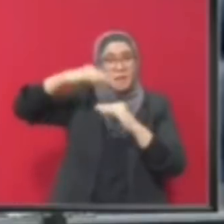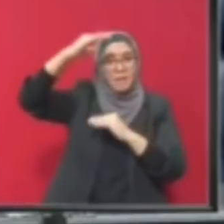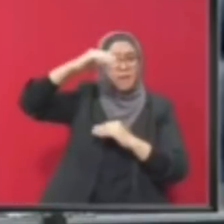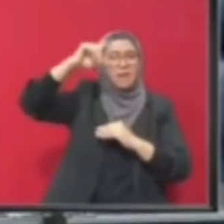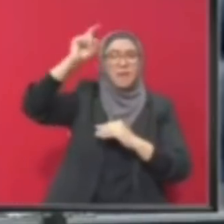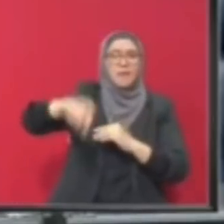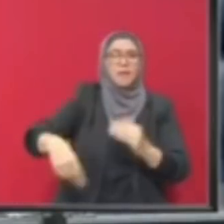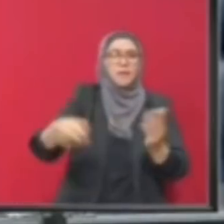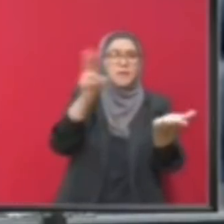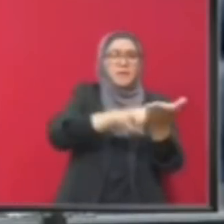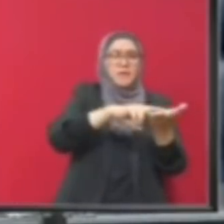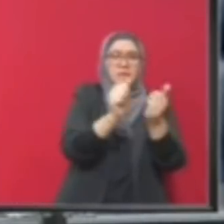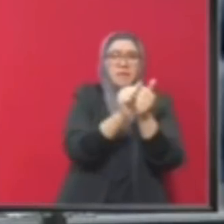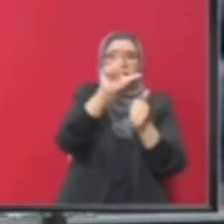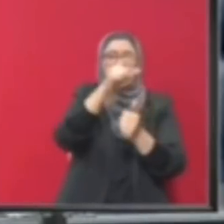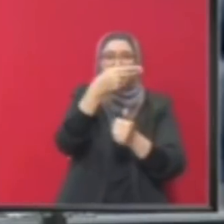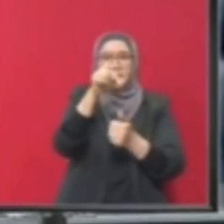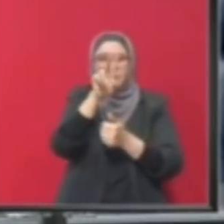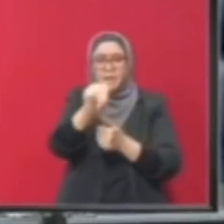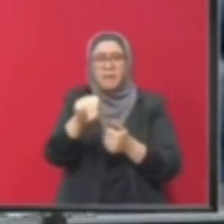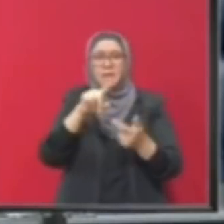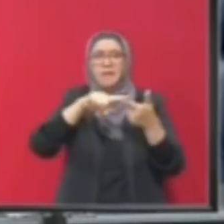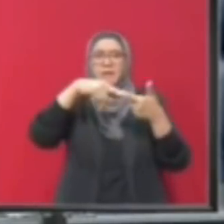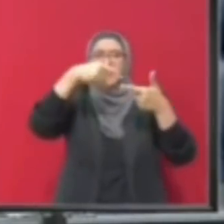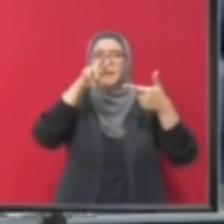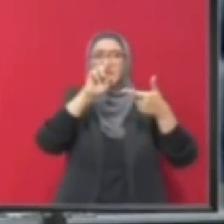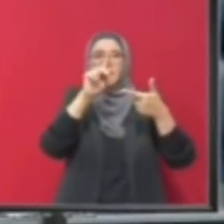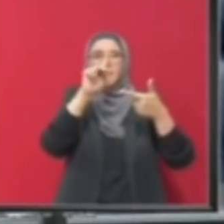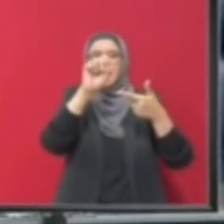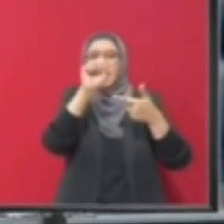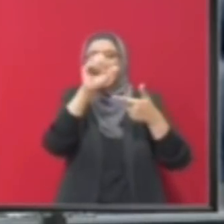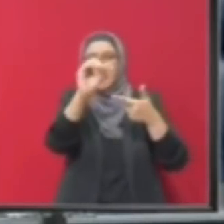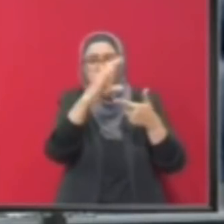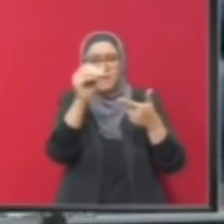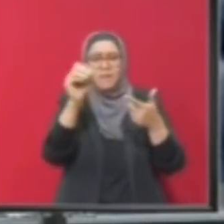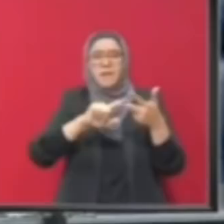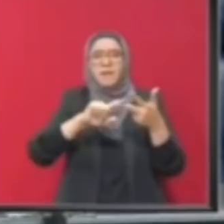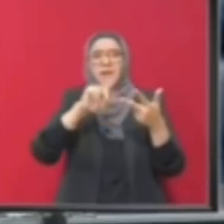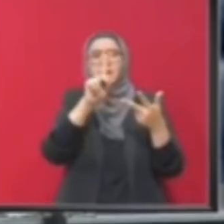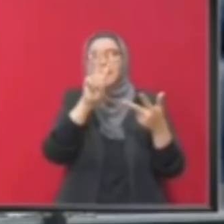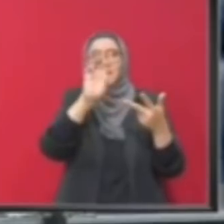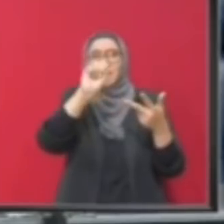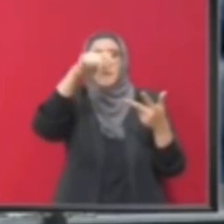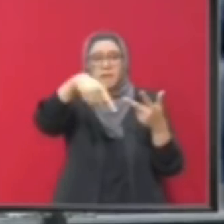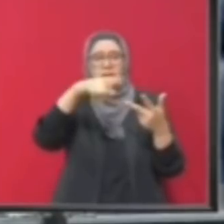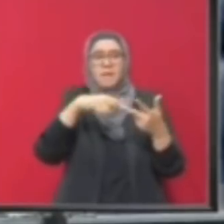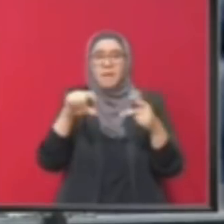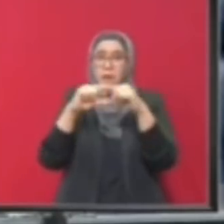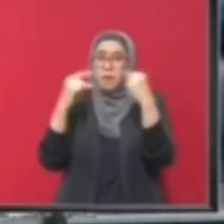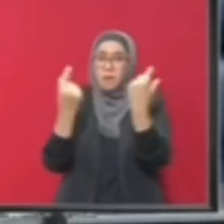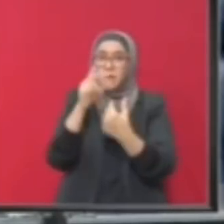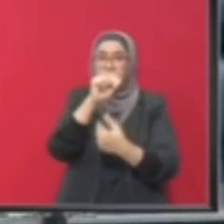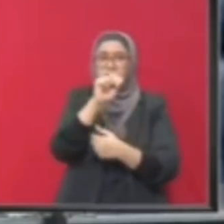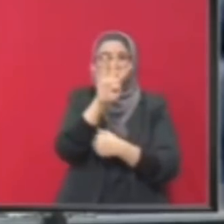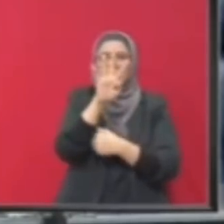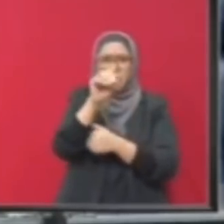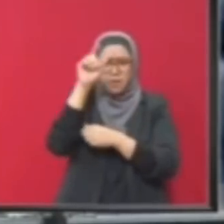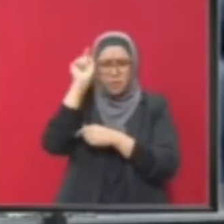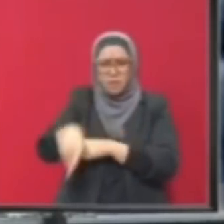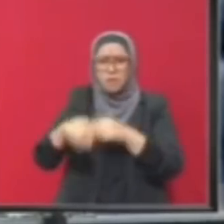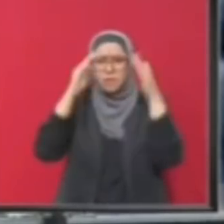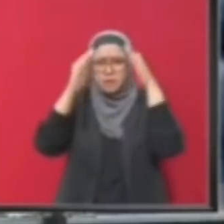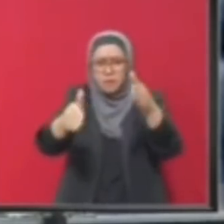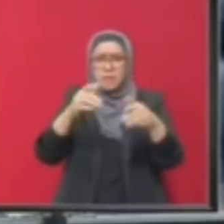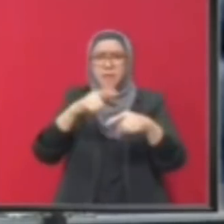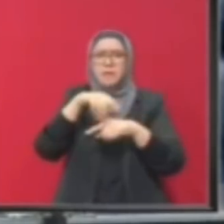dengan LHDN, Perkeso dan KWSP. Kedua, golongan M40 harus diberi perhatian juga.